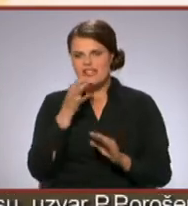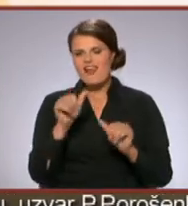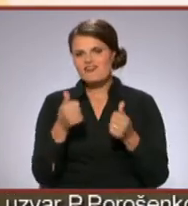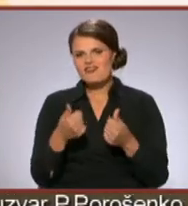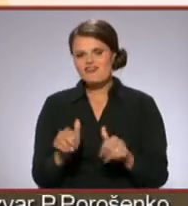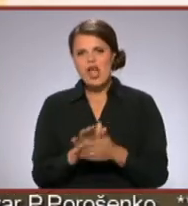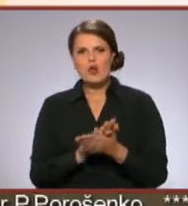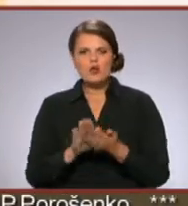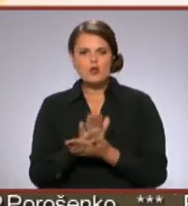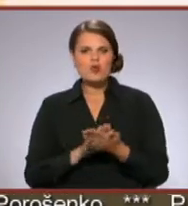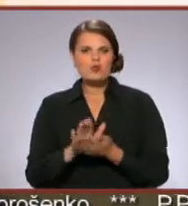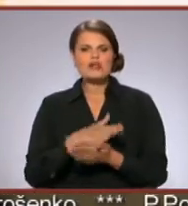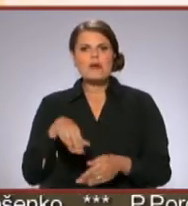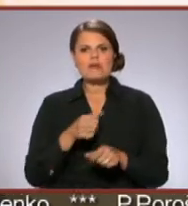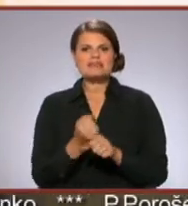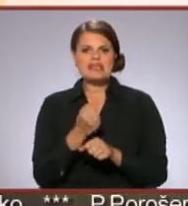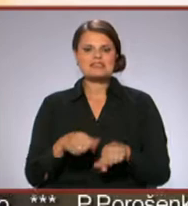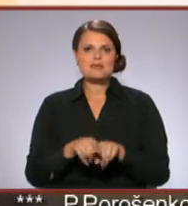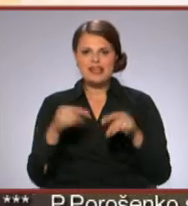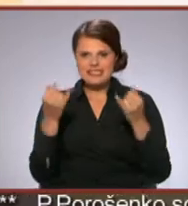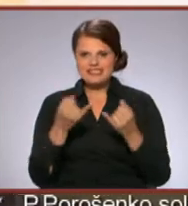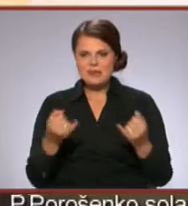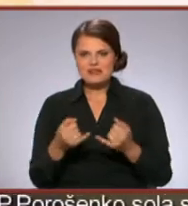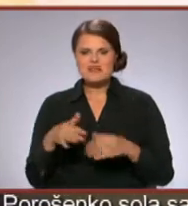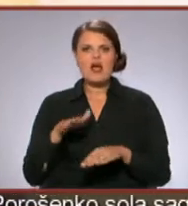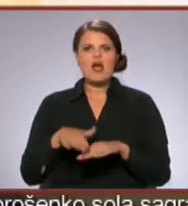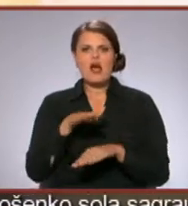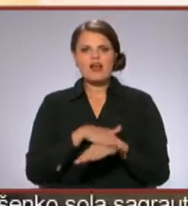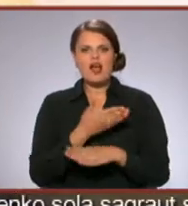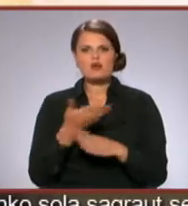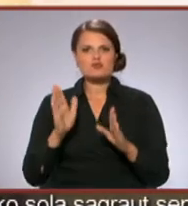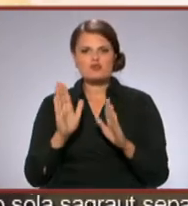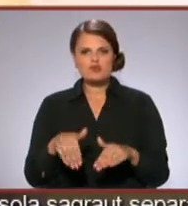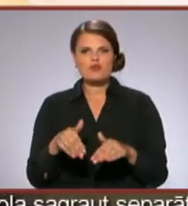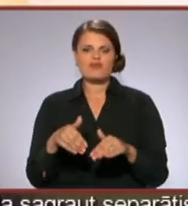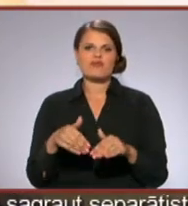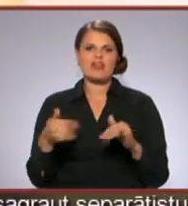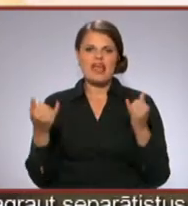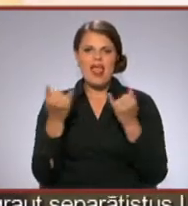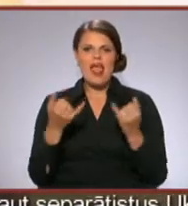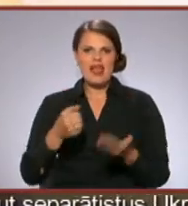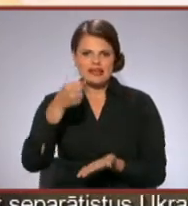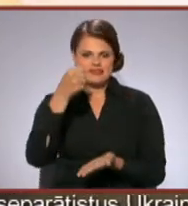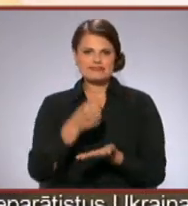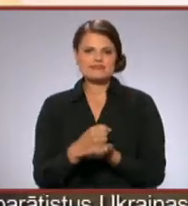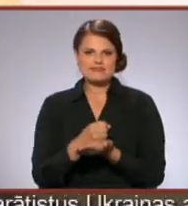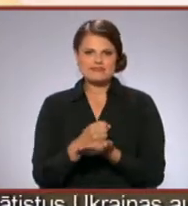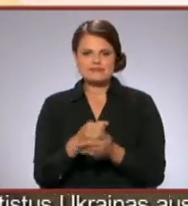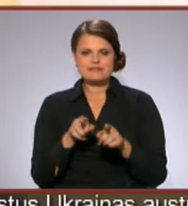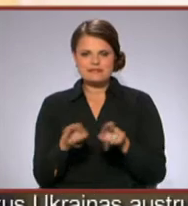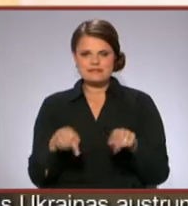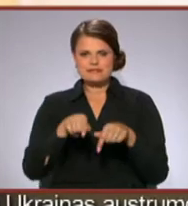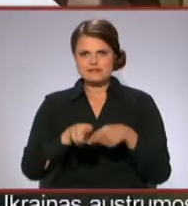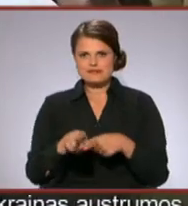Veidot, un mēs taisījām arī ziemas sēklas tās kājas, ko eglī var ielikt apakšā, lai var eglīt stāv